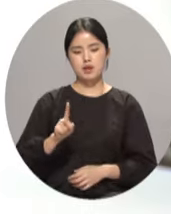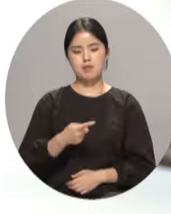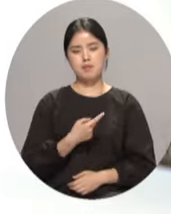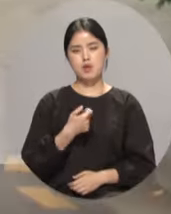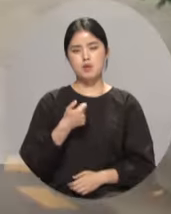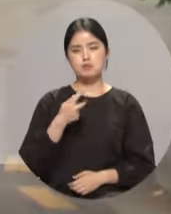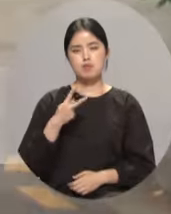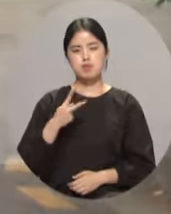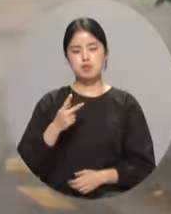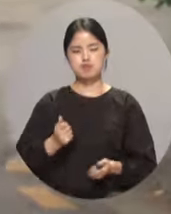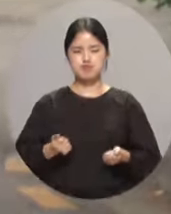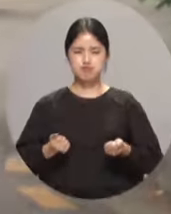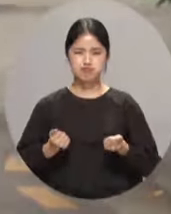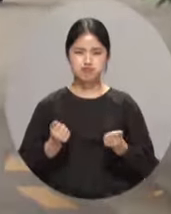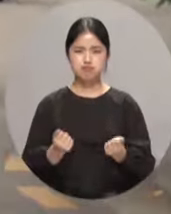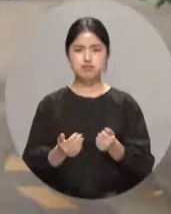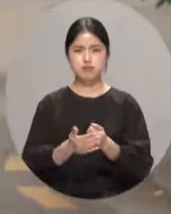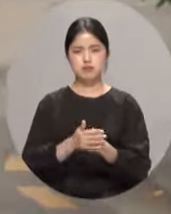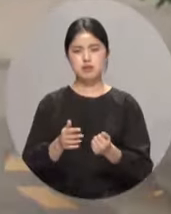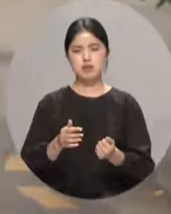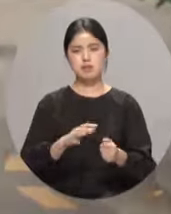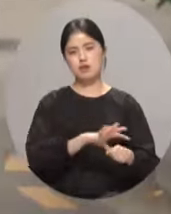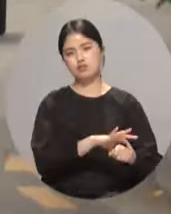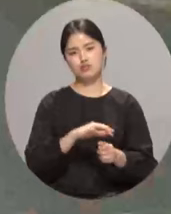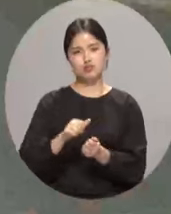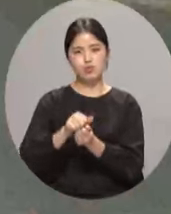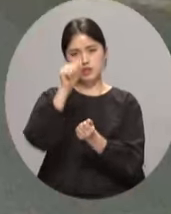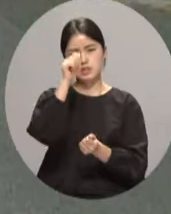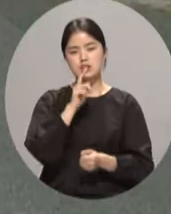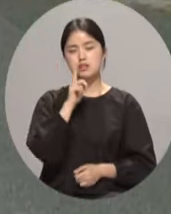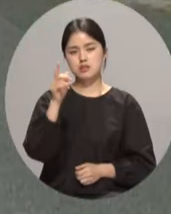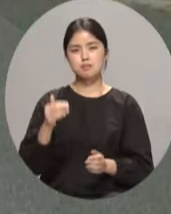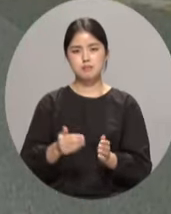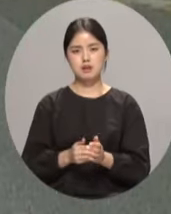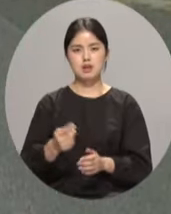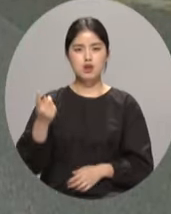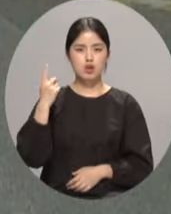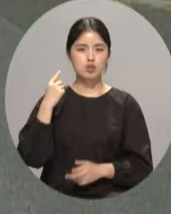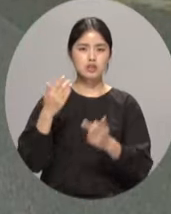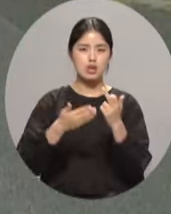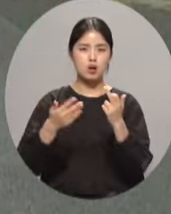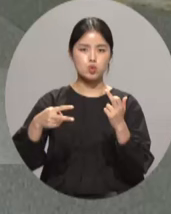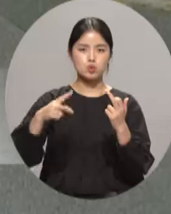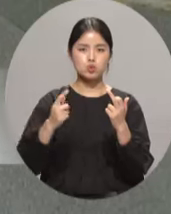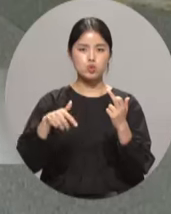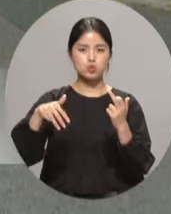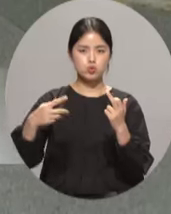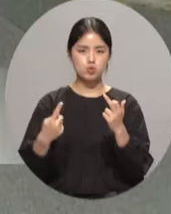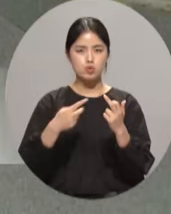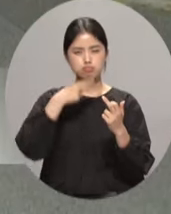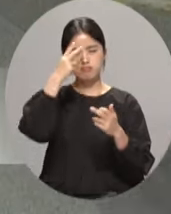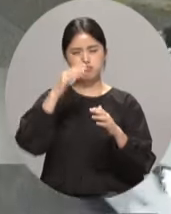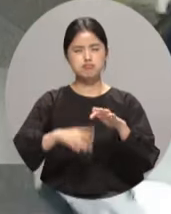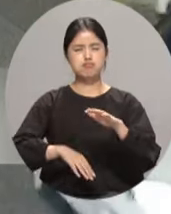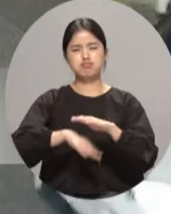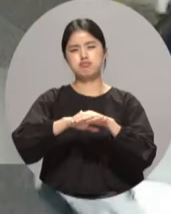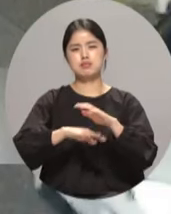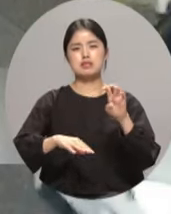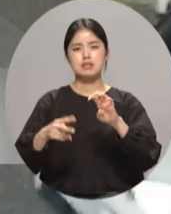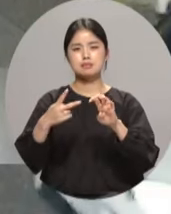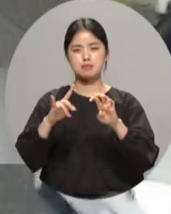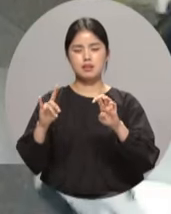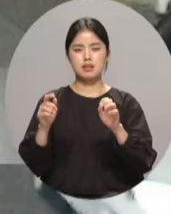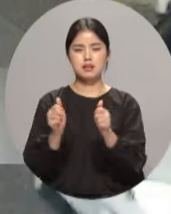것으로 드러나 경찰이 구속 영장을 신청했습니다 어제 강원 속초에서 만취 상태에 40대 남성이 몰던